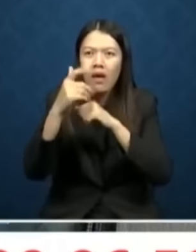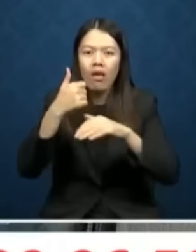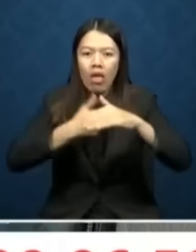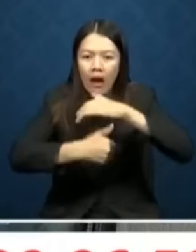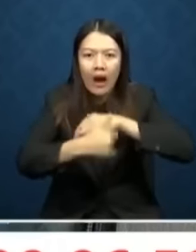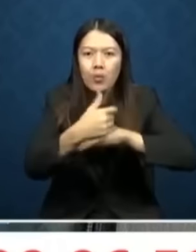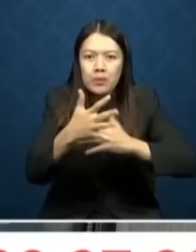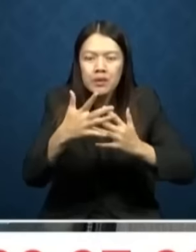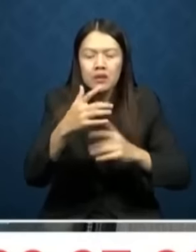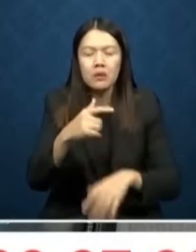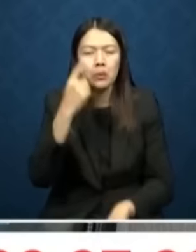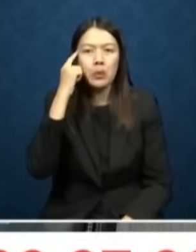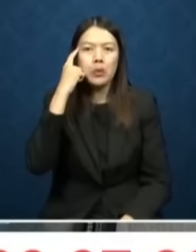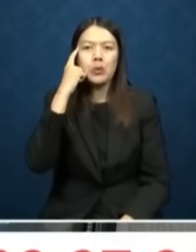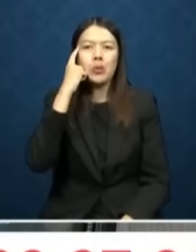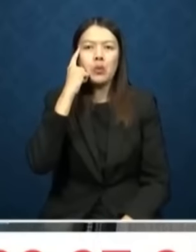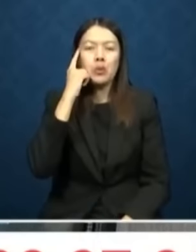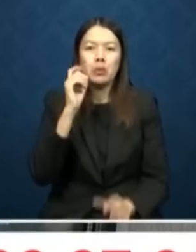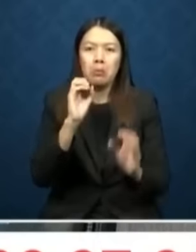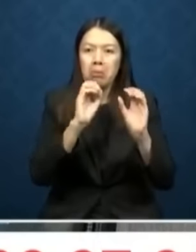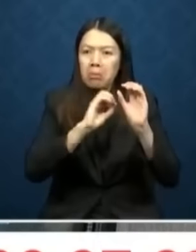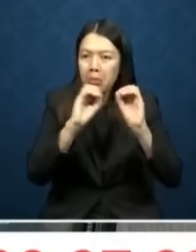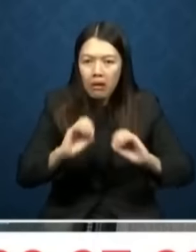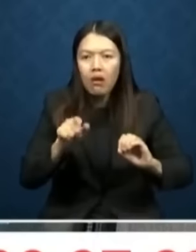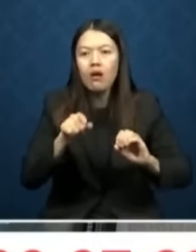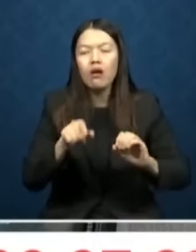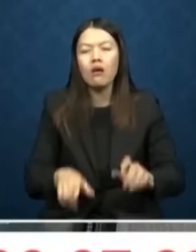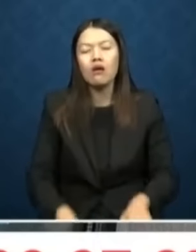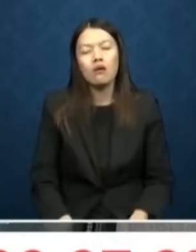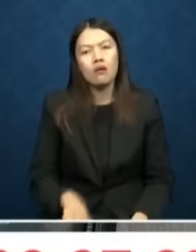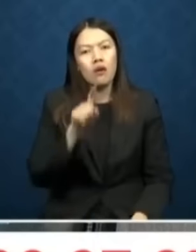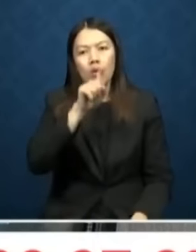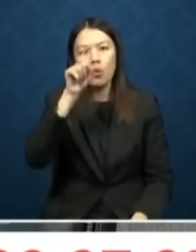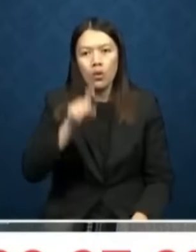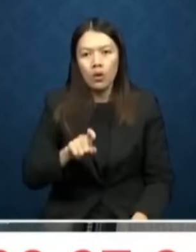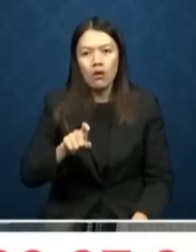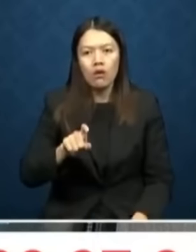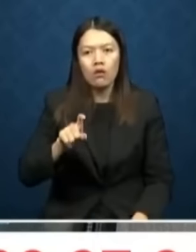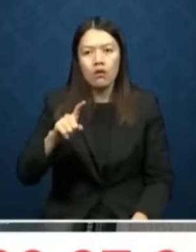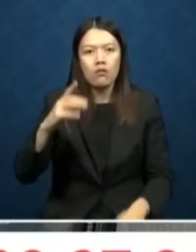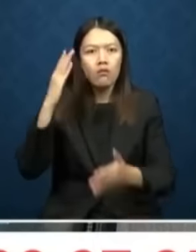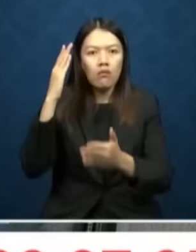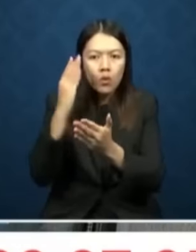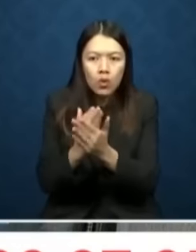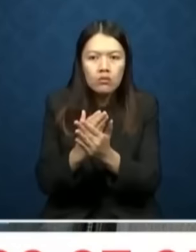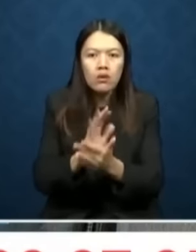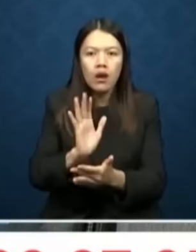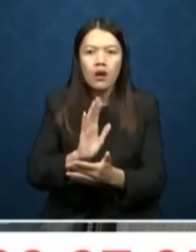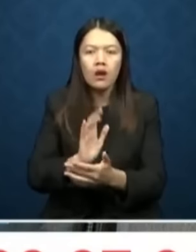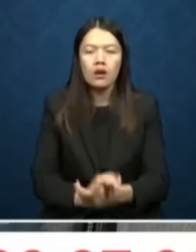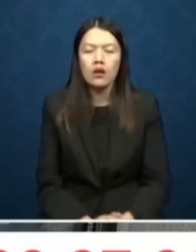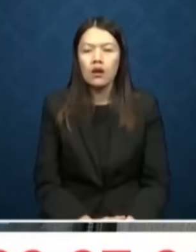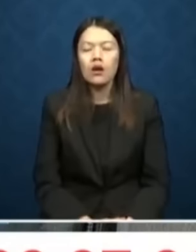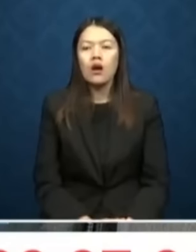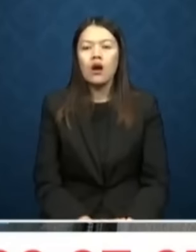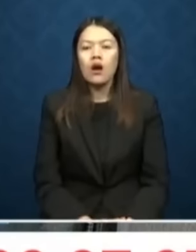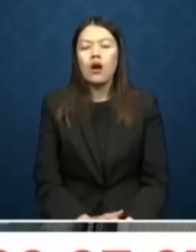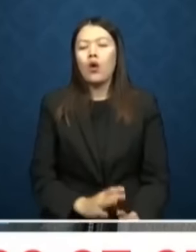ปได้นะครับความเครือบแคลงสงสัยแค่นั้นเนี่ยมันควรจะยุติแต่ปรากฏว่าหลังจากที่ท่านได้พักโทษ